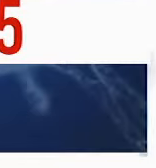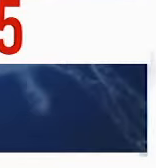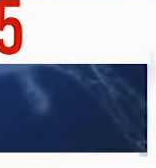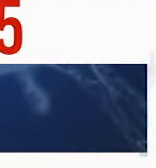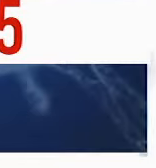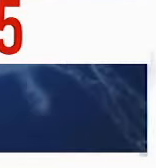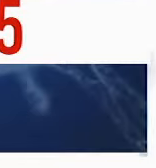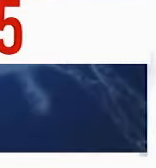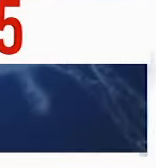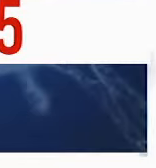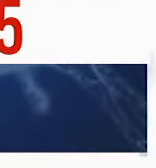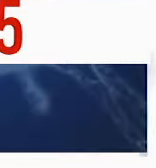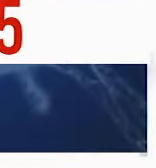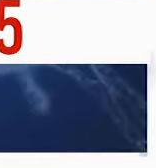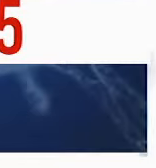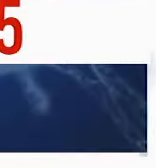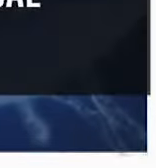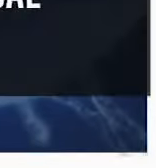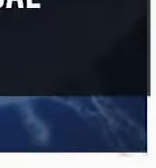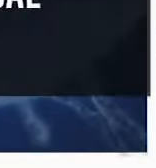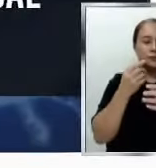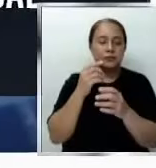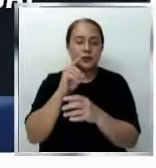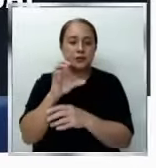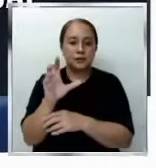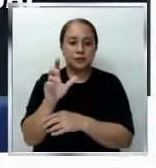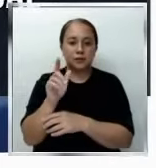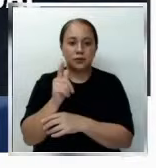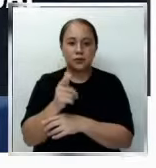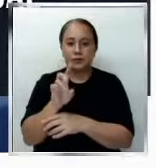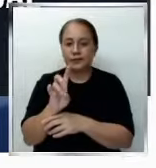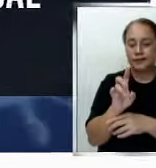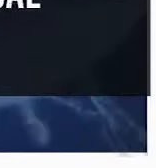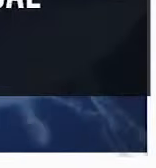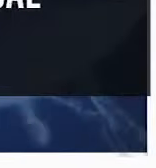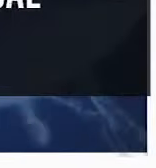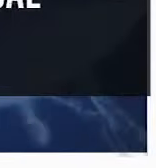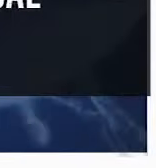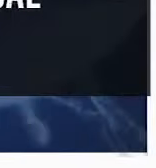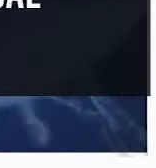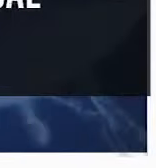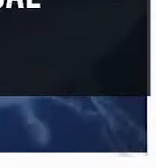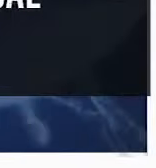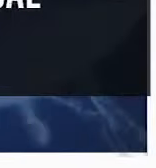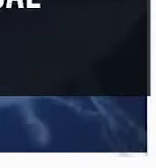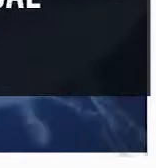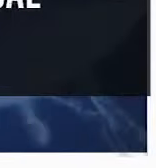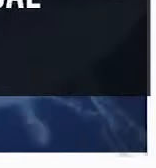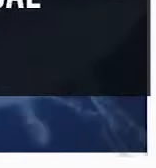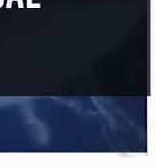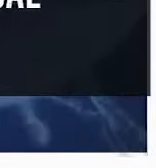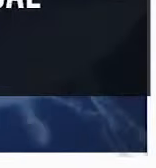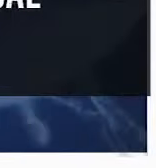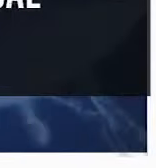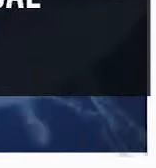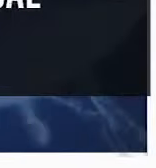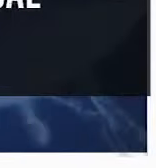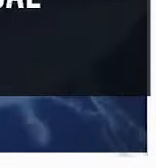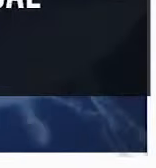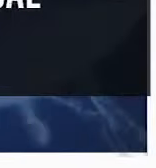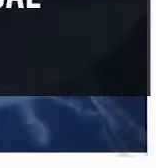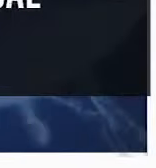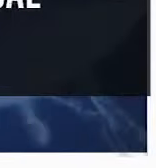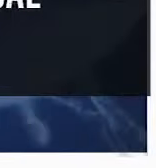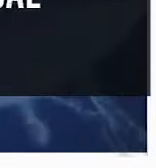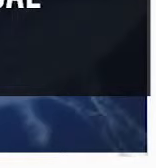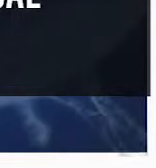nitong December 27. Sabi pa ng DOH, siyam na laboratorio ang hindi nakapagsumite ng datos ngayong araw. At dahil